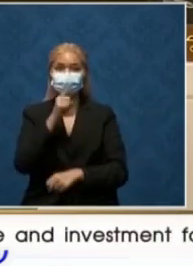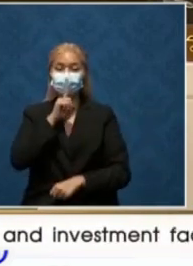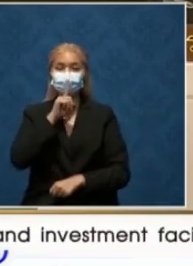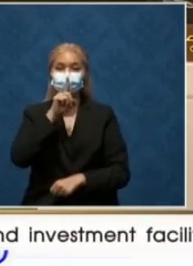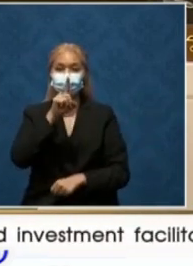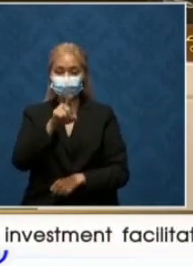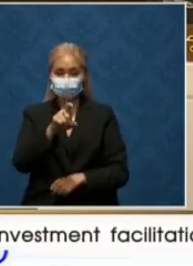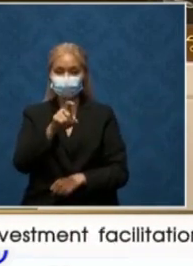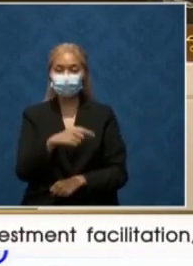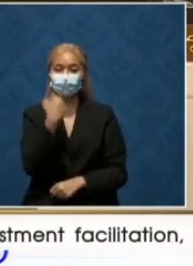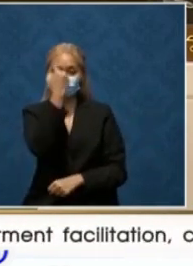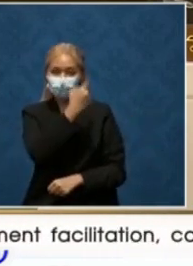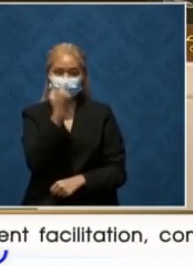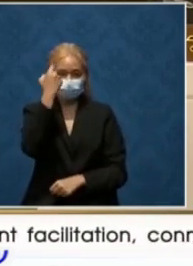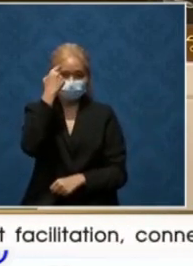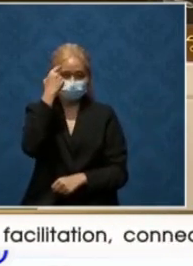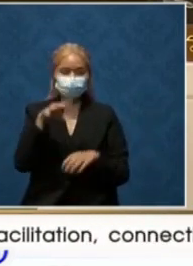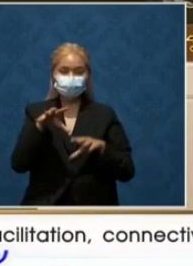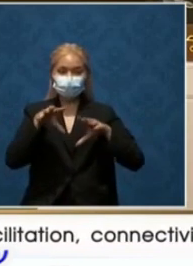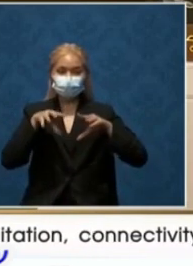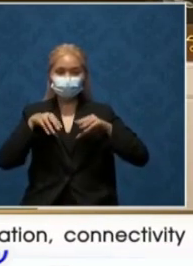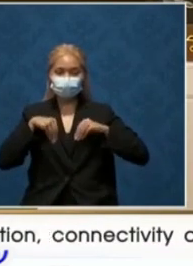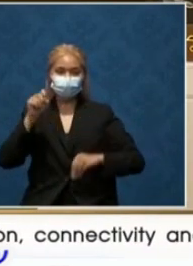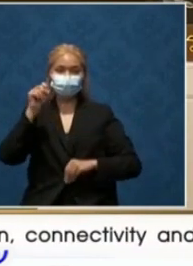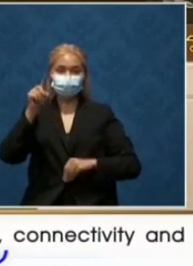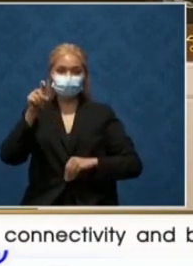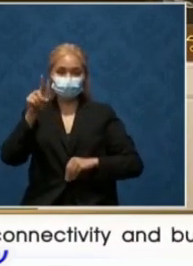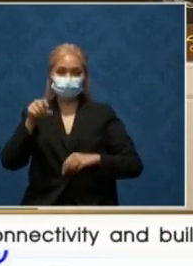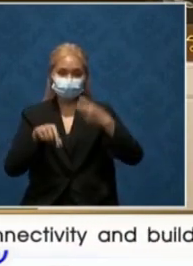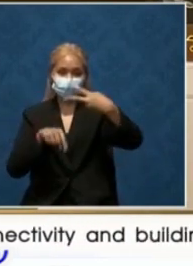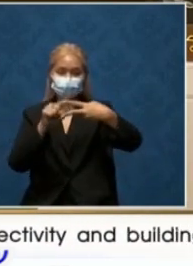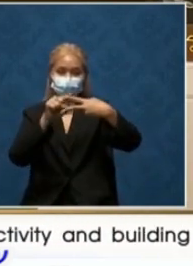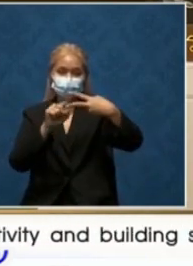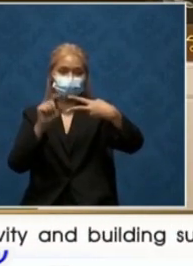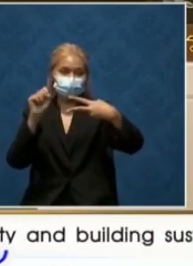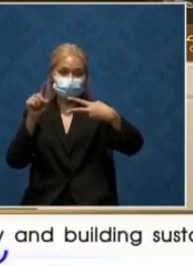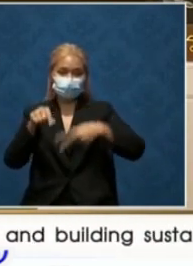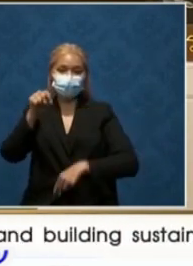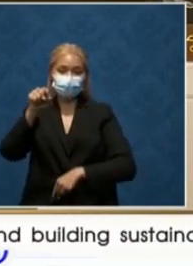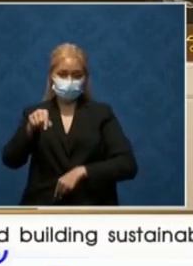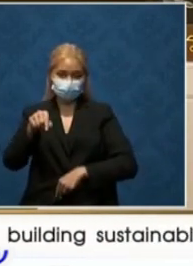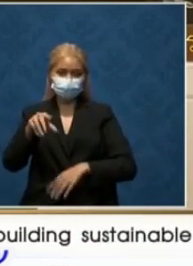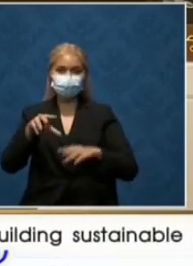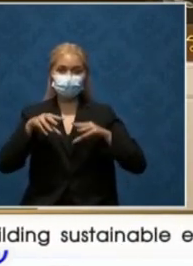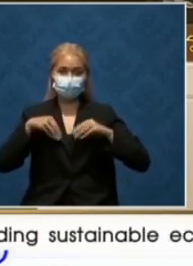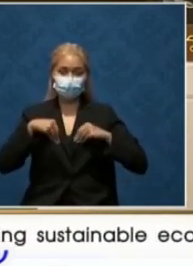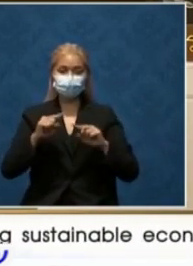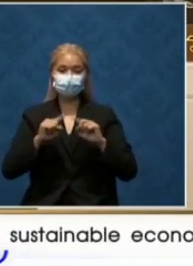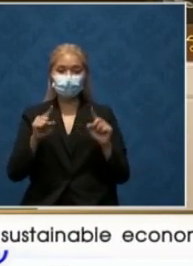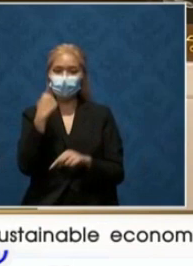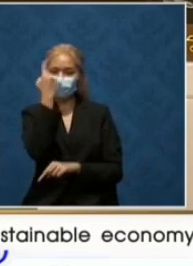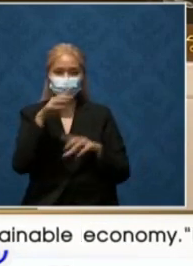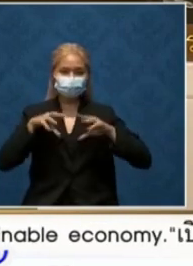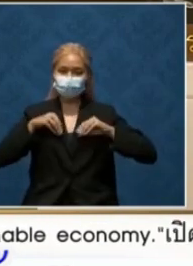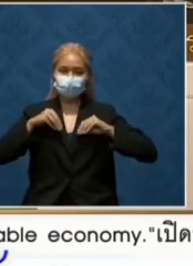ติผู้ใดเห็นชอบกับยัตติด่วนทั้งสองเรื่องโปรดกดปุ่มเห็นด้วยผู้ใดไม่เห็นชอบกับยัตติด่วนทั้งสอง